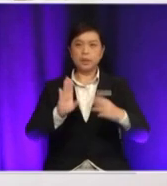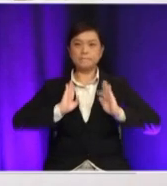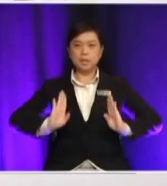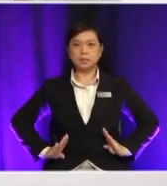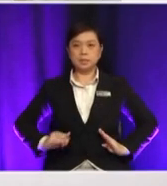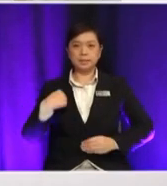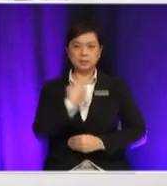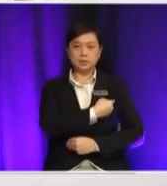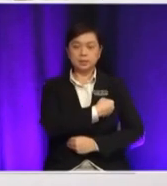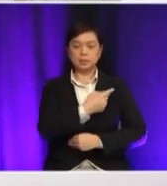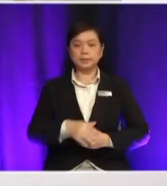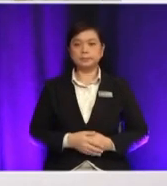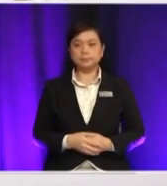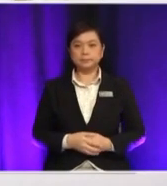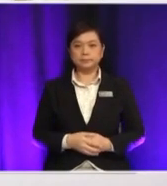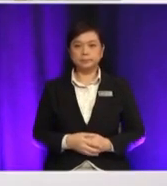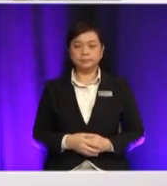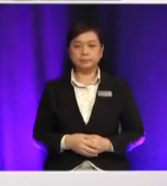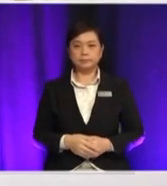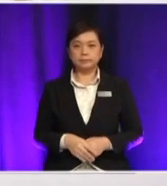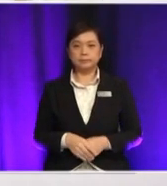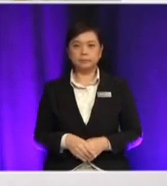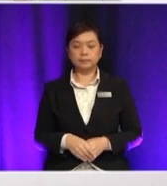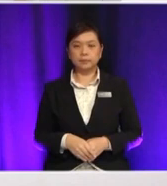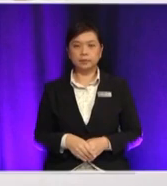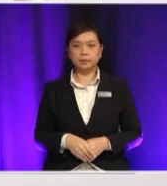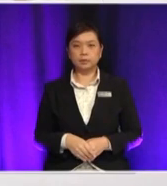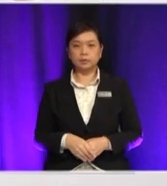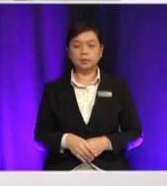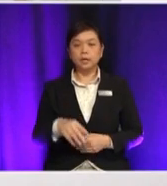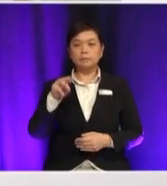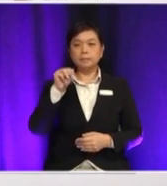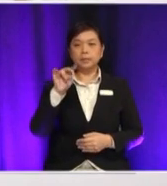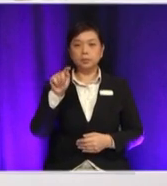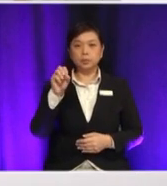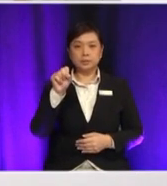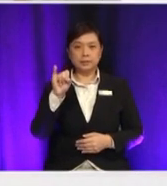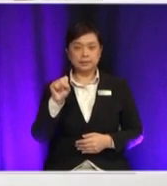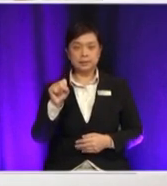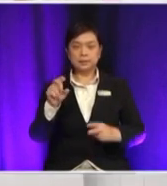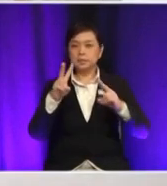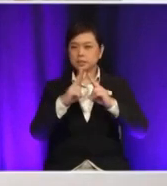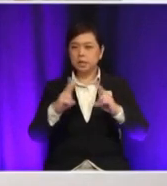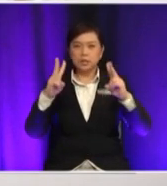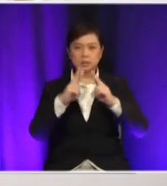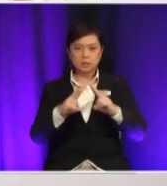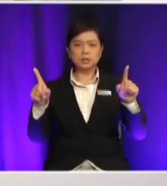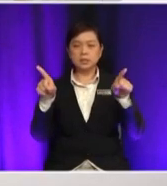genetik daripada sel induk manakah dengan sel induk